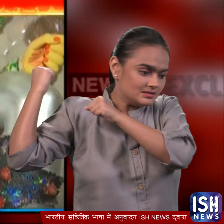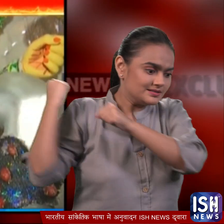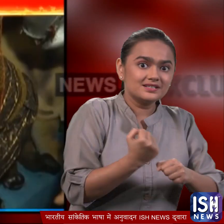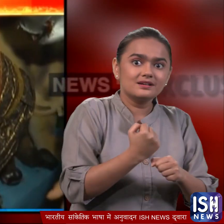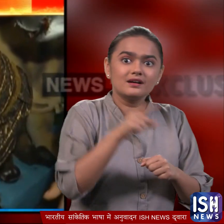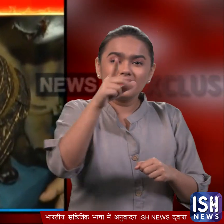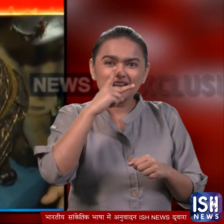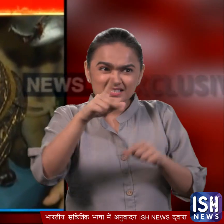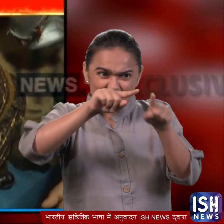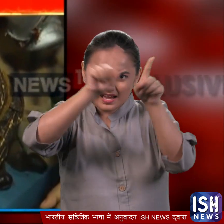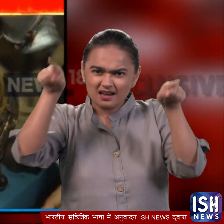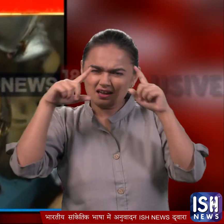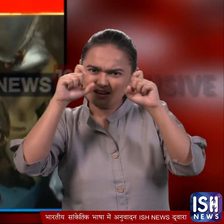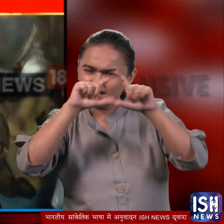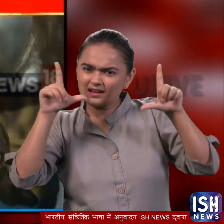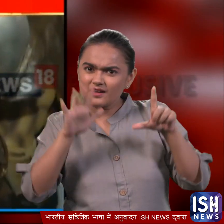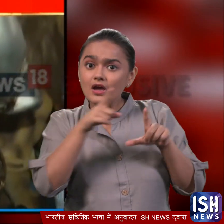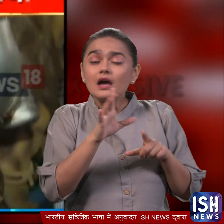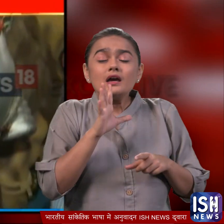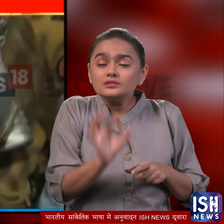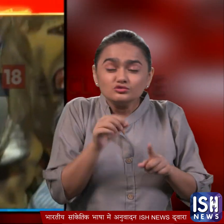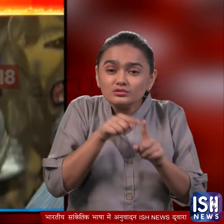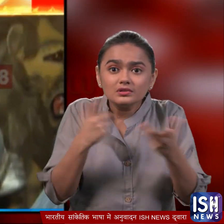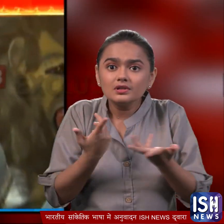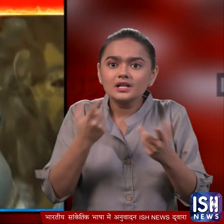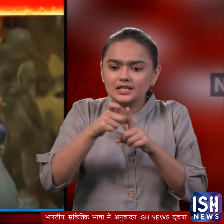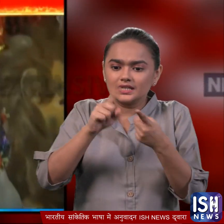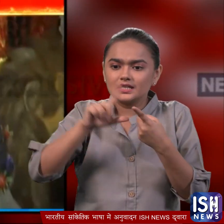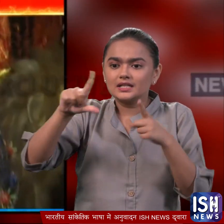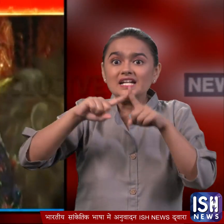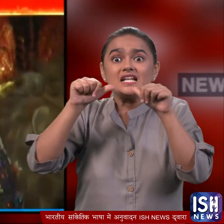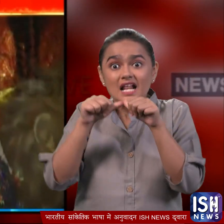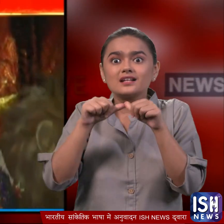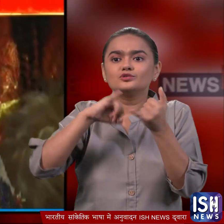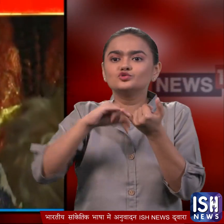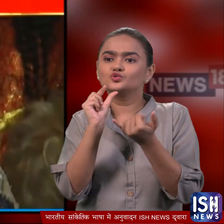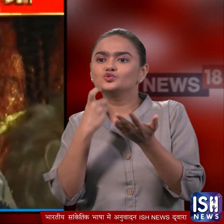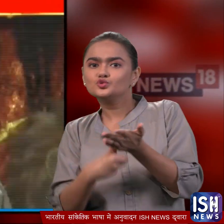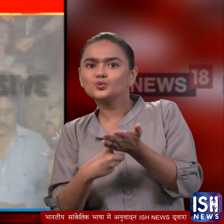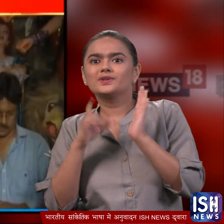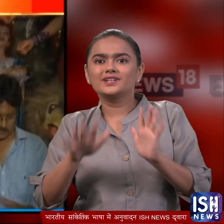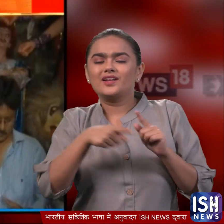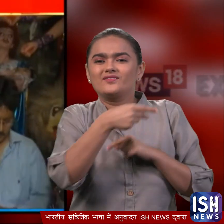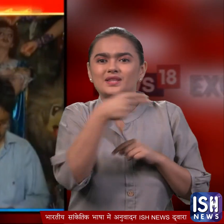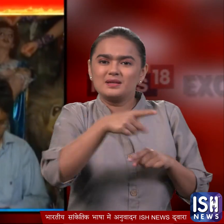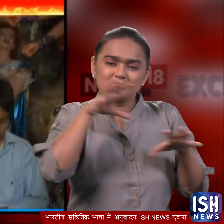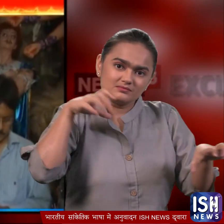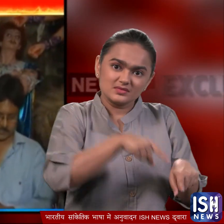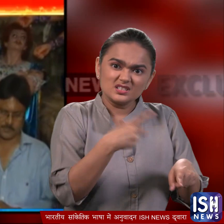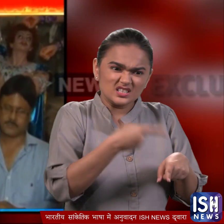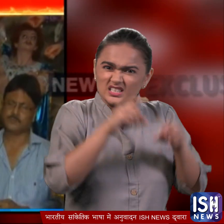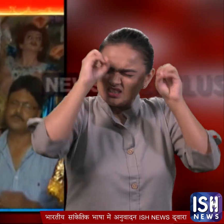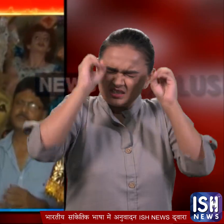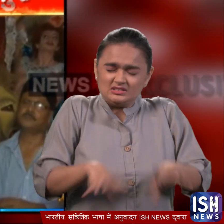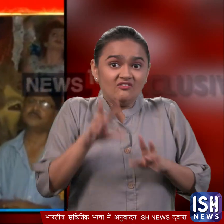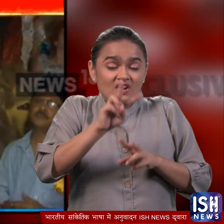की कोशिश की गई। जो असुर आपको नजर आ रहा है ये असल में डेल्टा सुर है। यही वेरिएंट जो